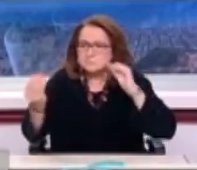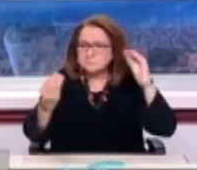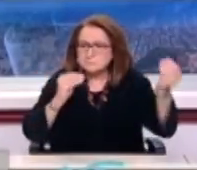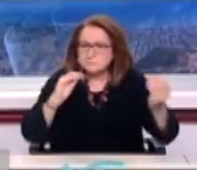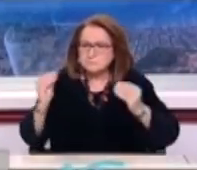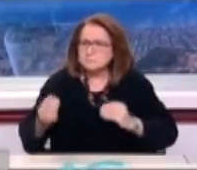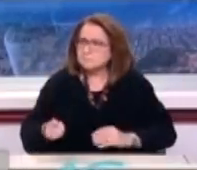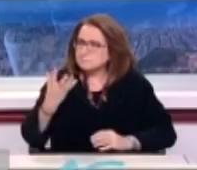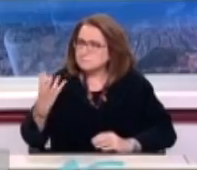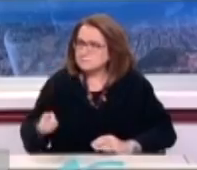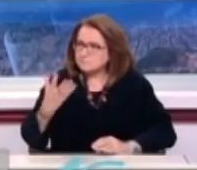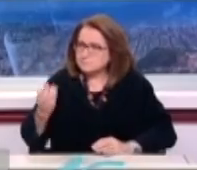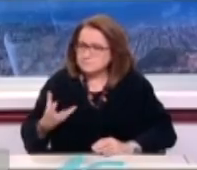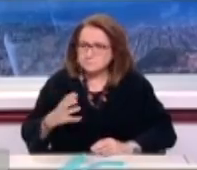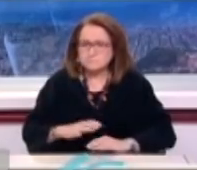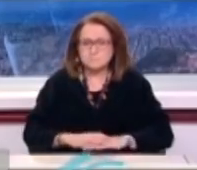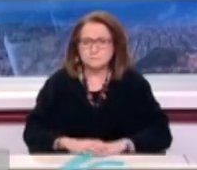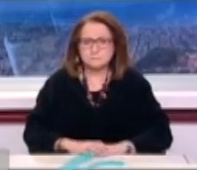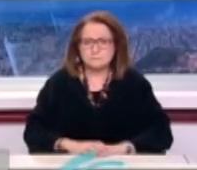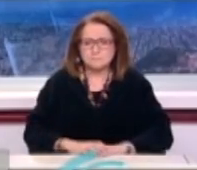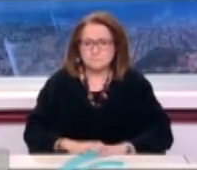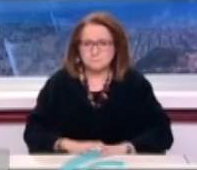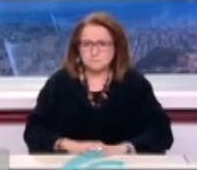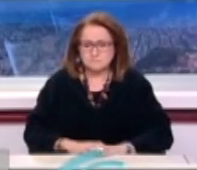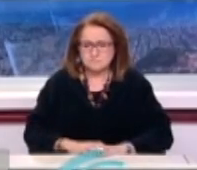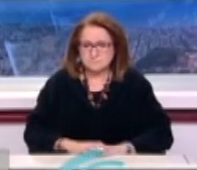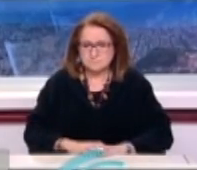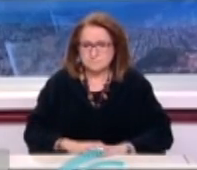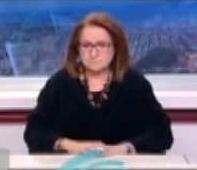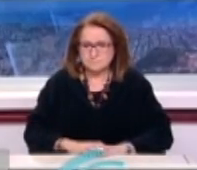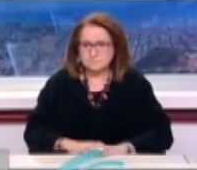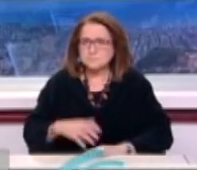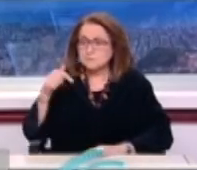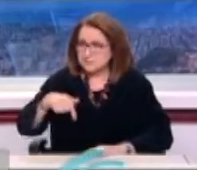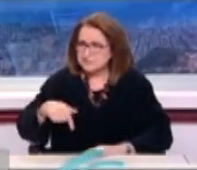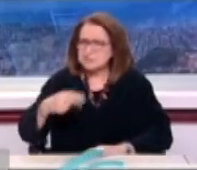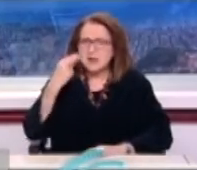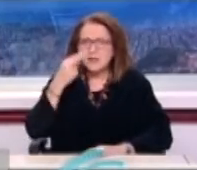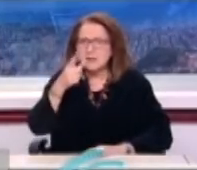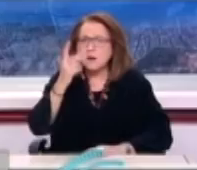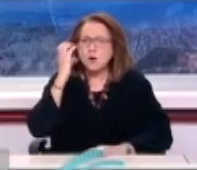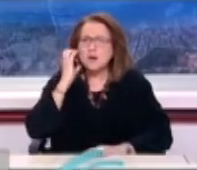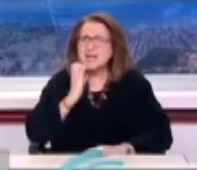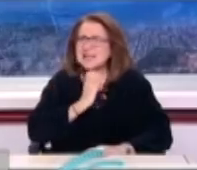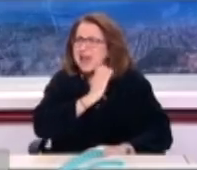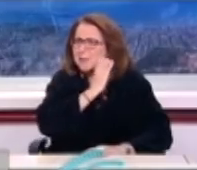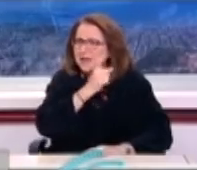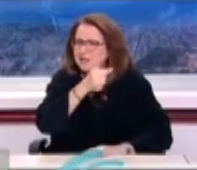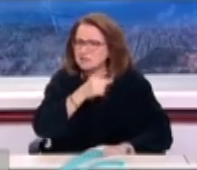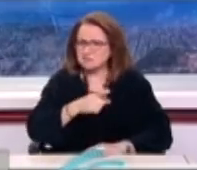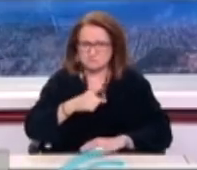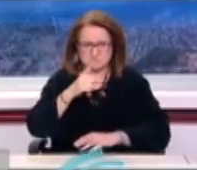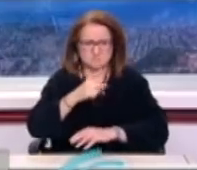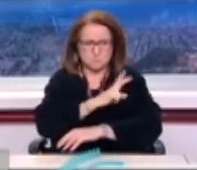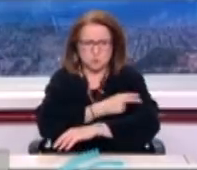των isolation box των γερματάς, στην ετικέτα, στην ταμπέλα που υπήρχε απ' έξω, δεν αναφερόντουσαν και άλλες